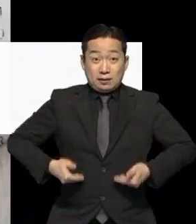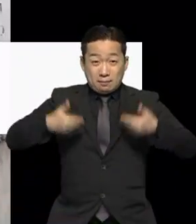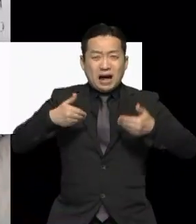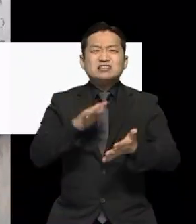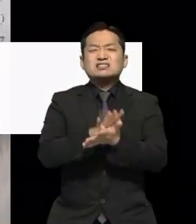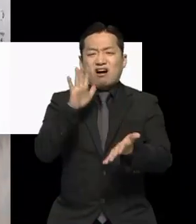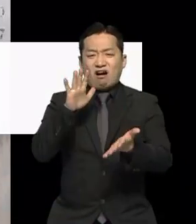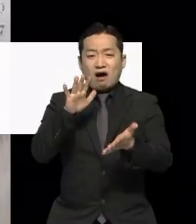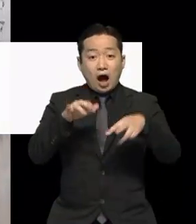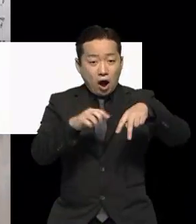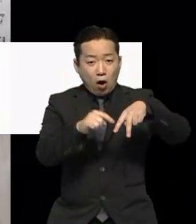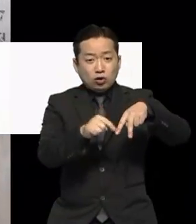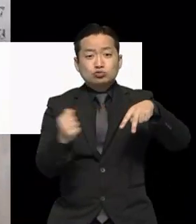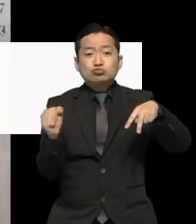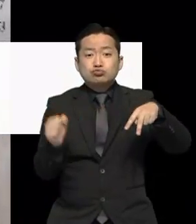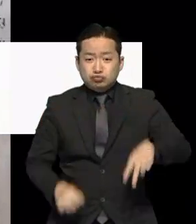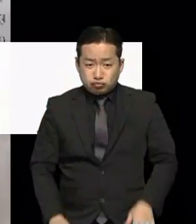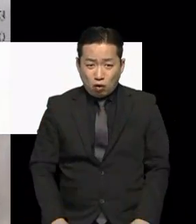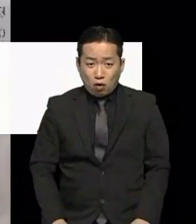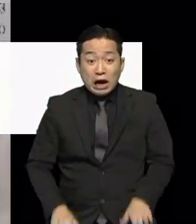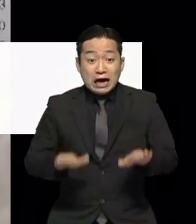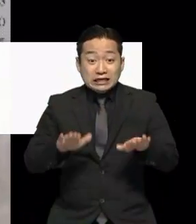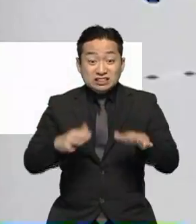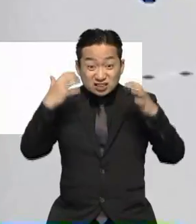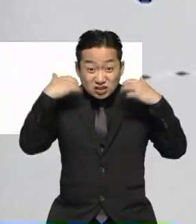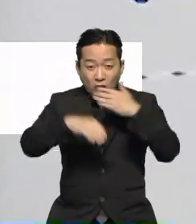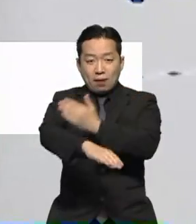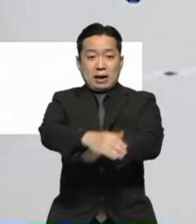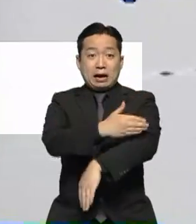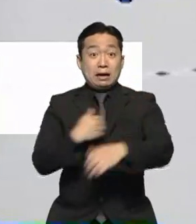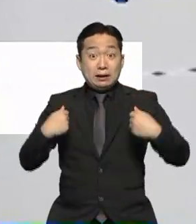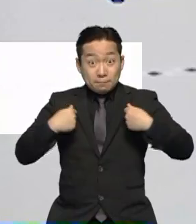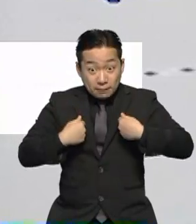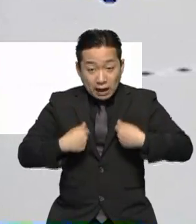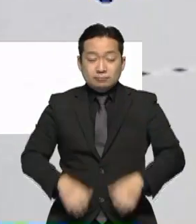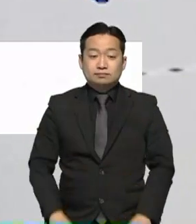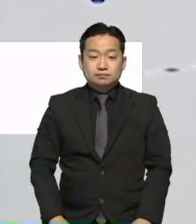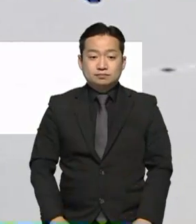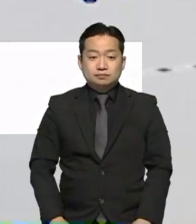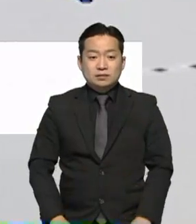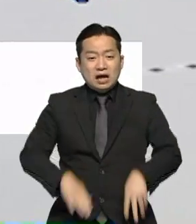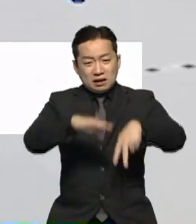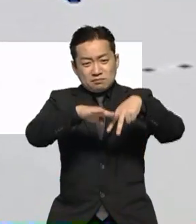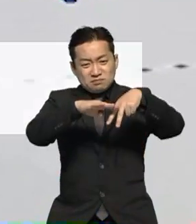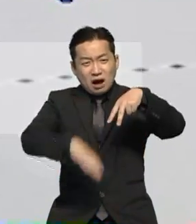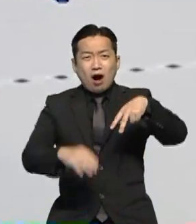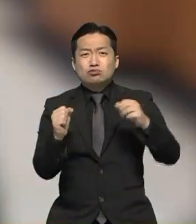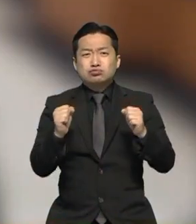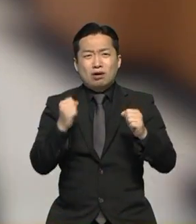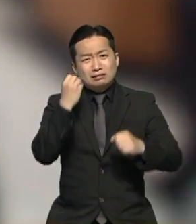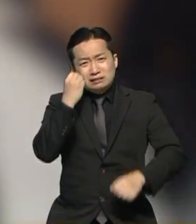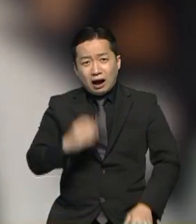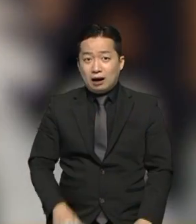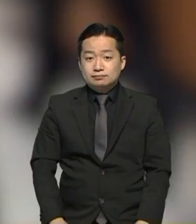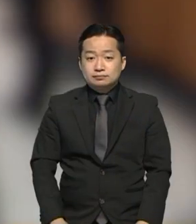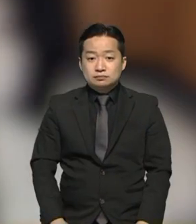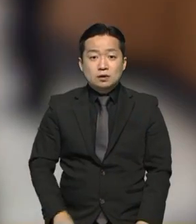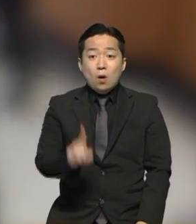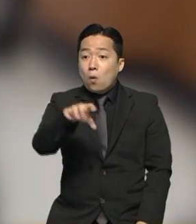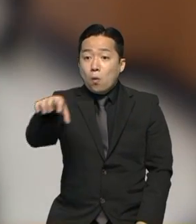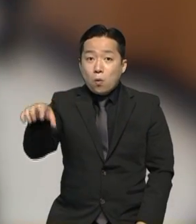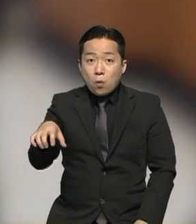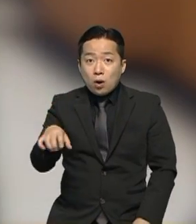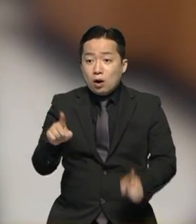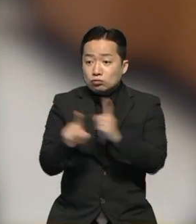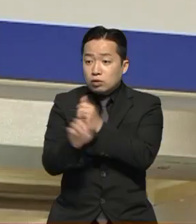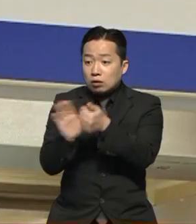뜨겁고 하체는 차가워요. 지금도 더워가지고 반팔 입고 있거든요. 위에는 덥고 밑에는 춥고요. 어디서 어떤